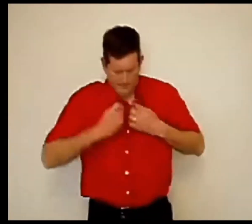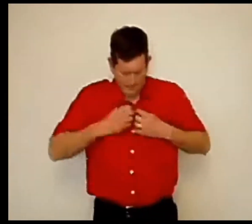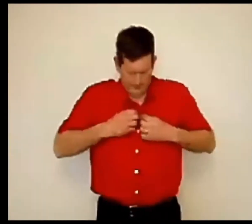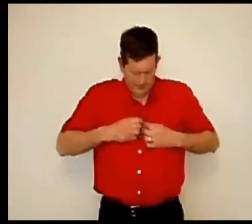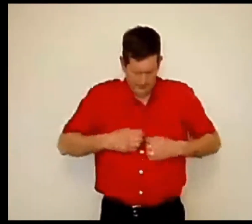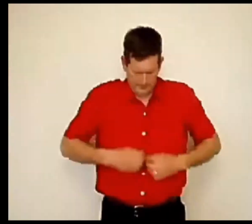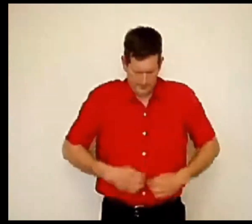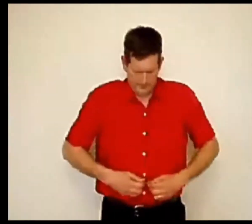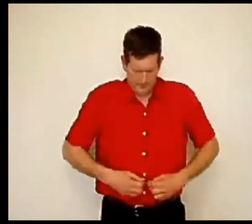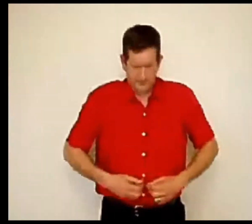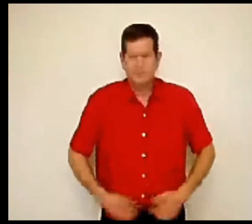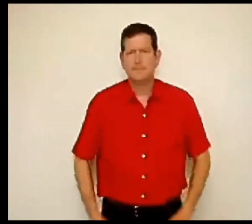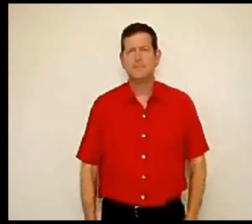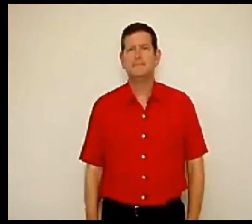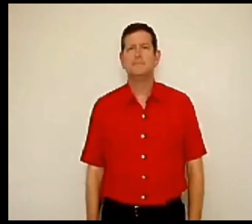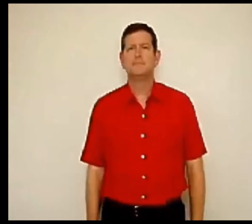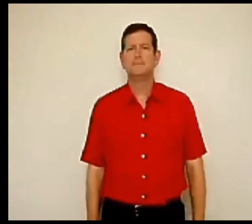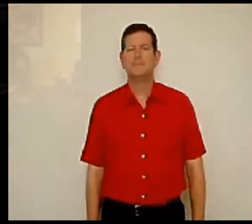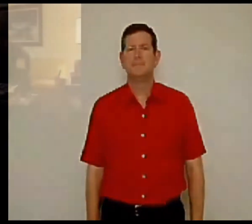S'habiller.